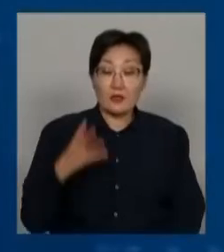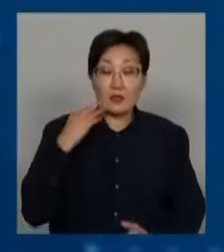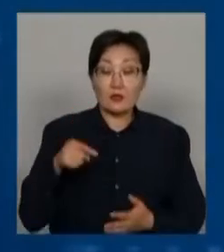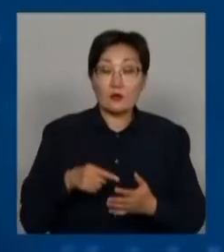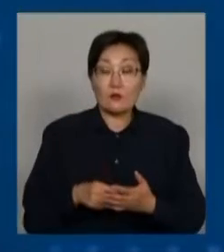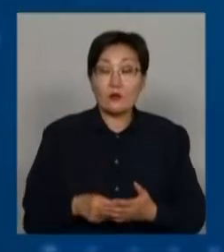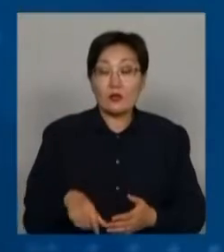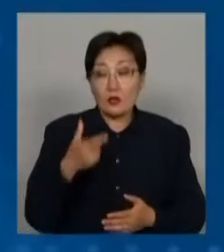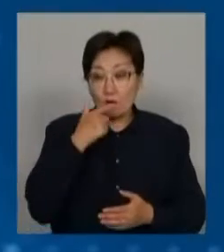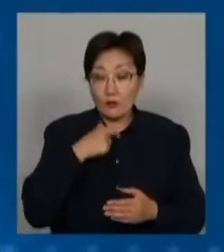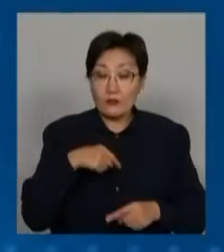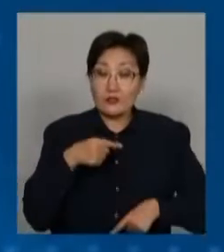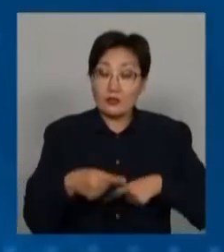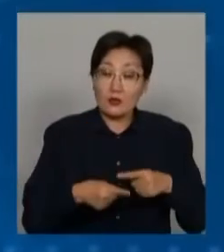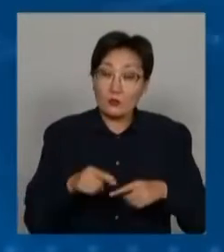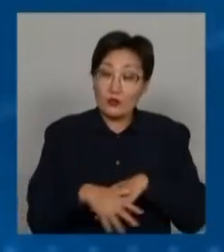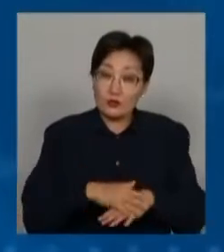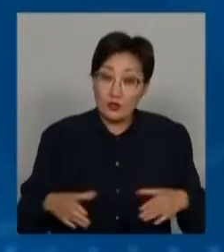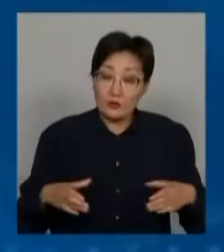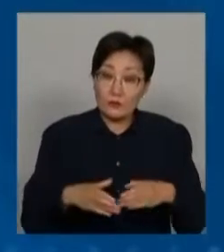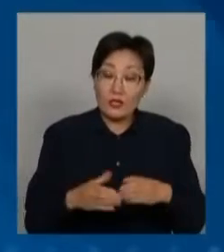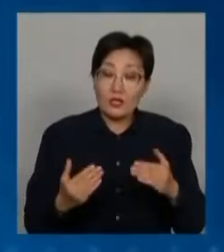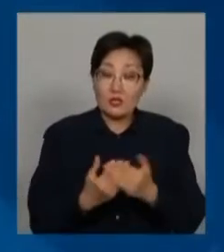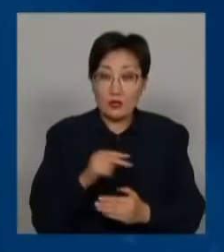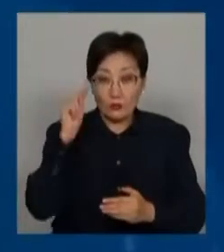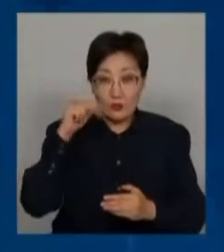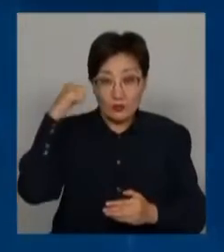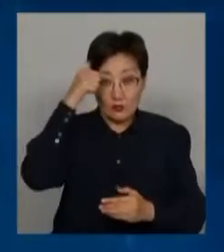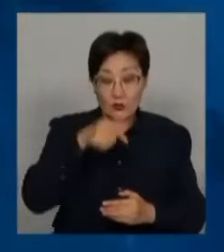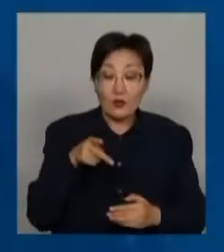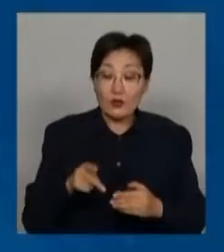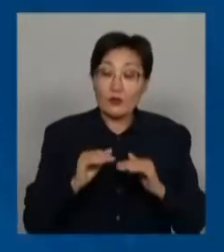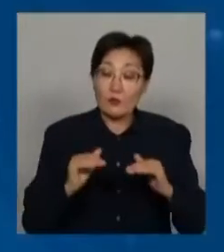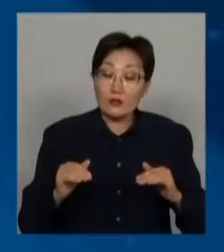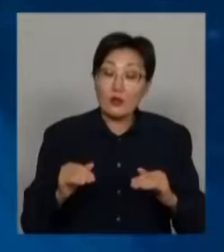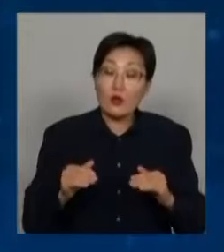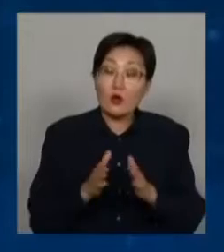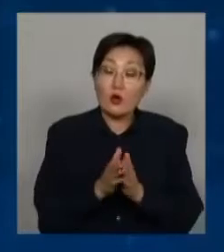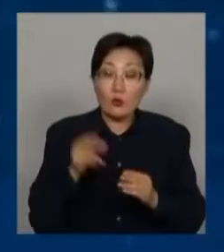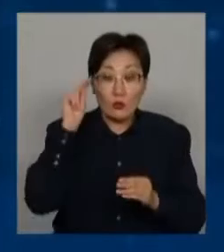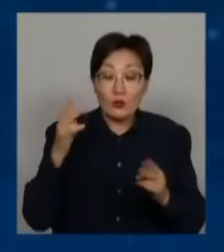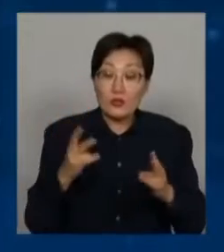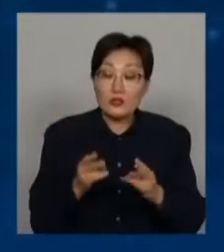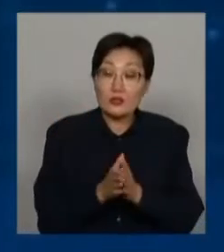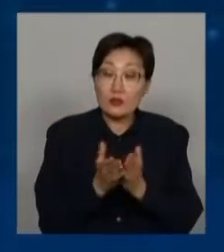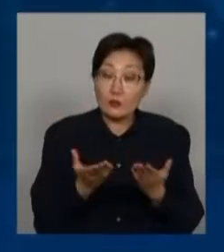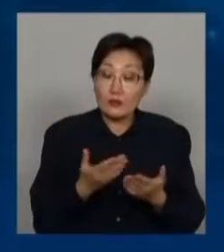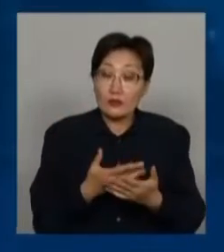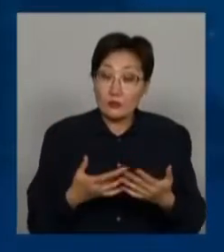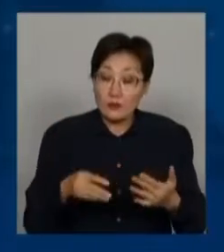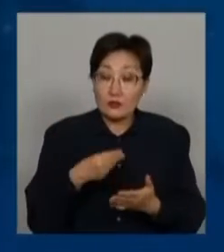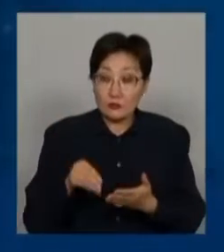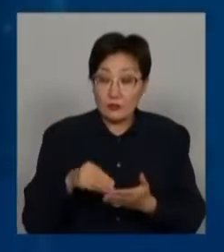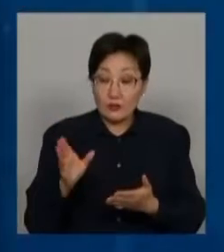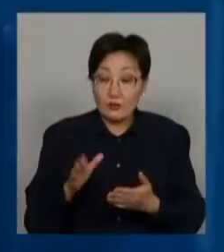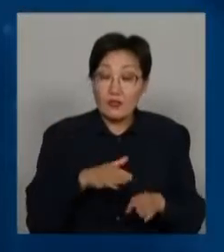Алматыда салиқалы ұрпақ қоғамдық қоры жаңа оқу жылына дейін 2000 балаға оқуға қажетті құралдар әпермек. Мектепке жол акциясы аясында